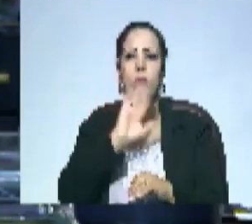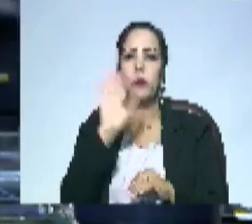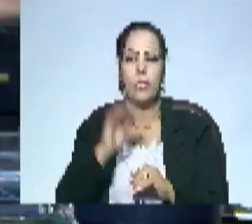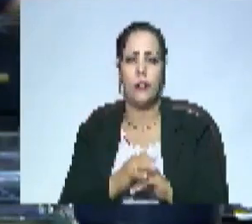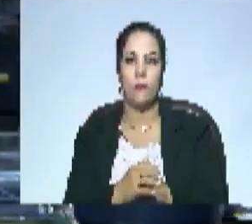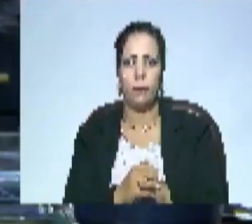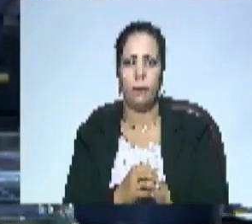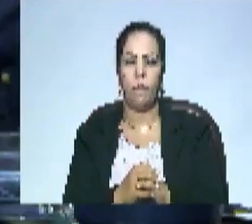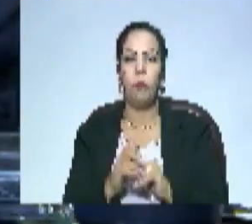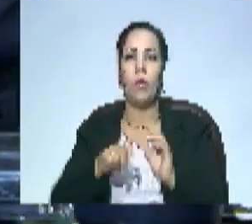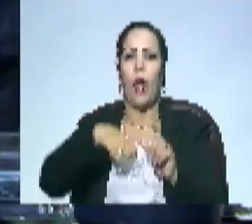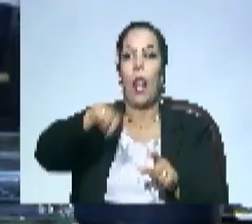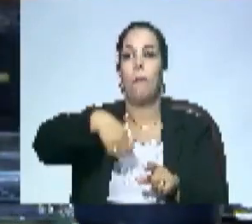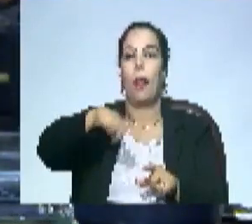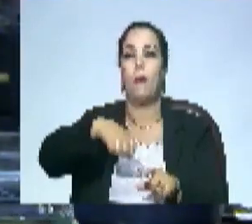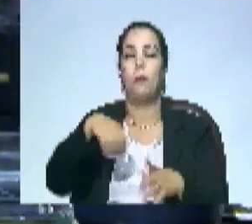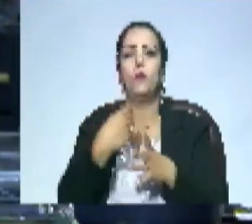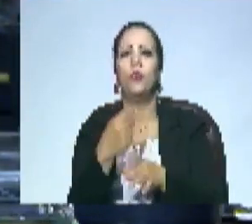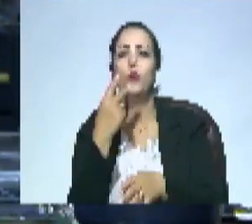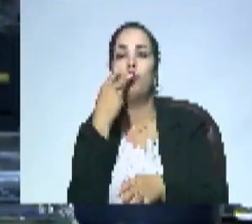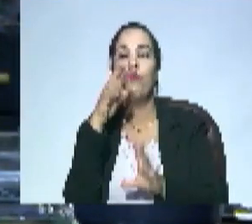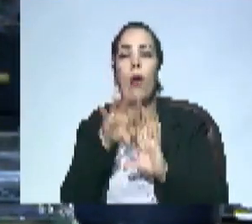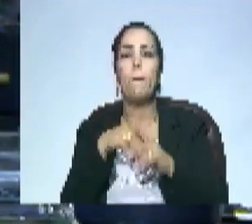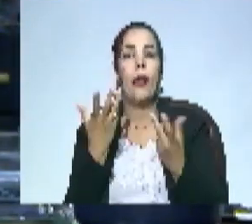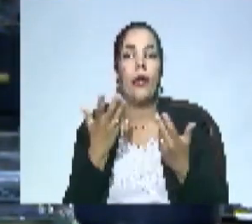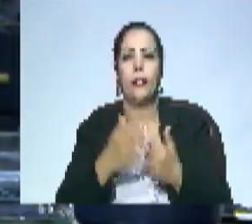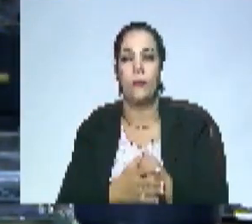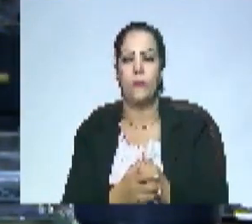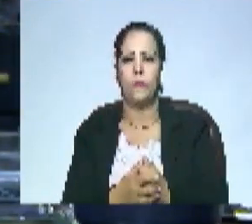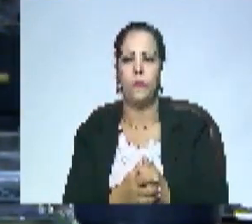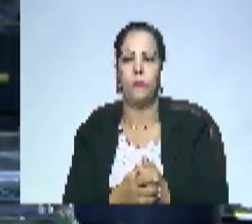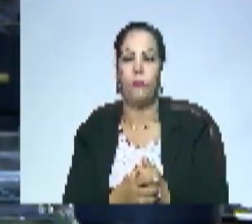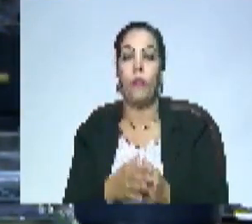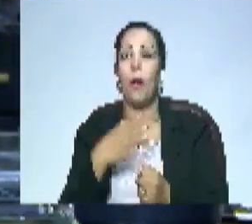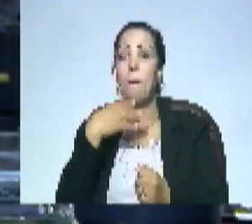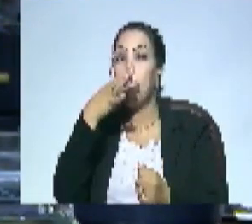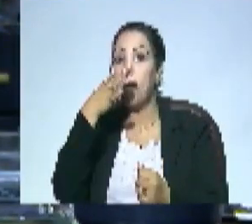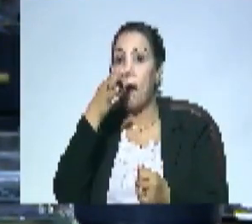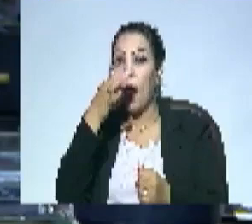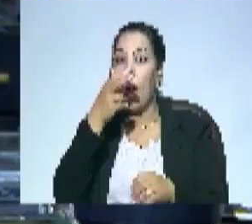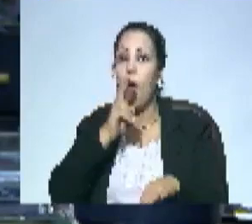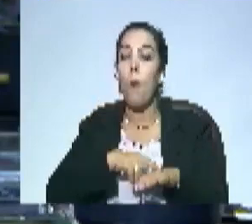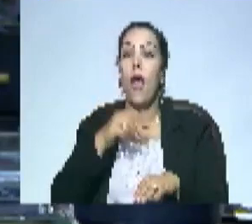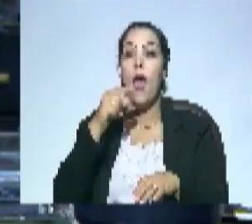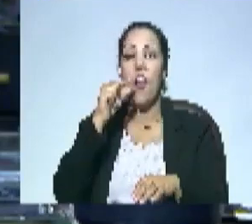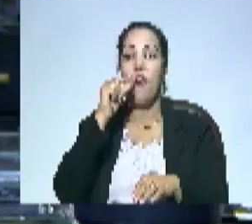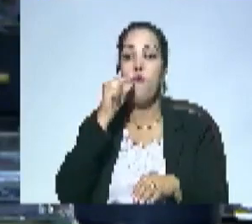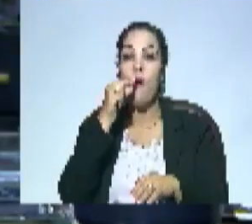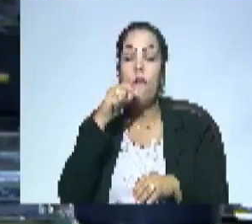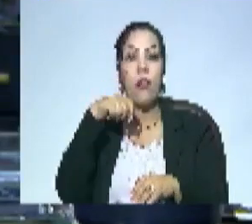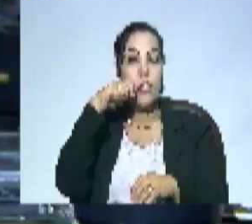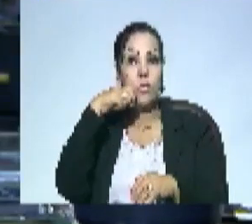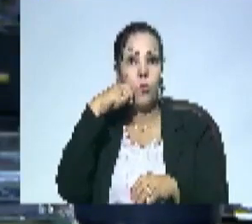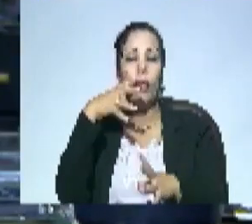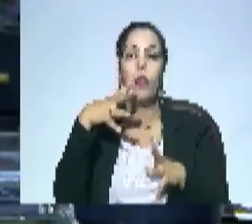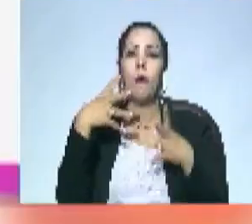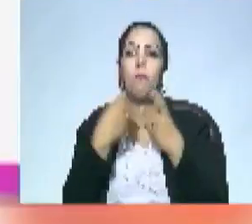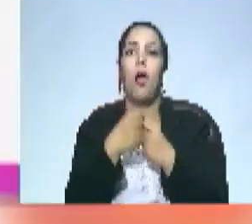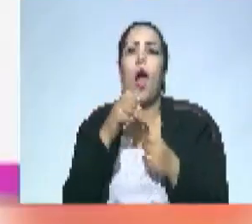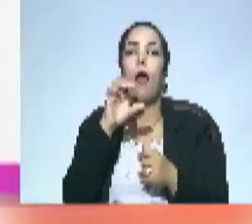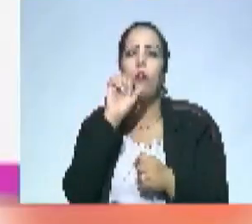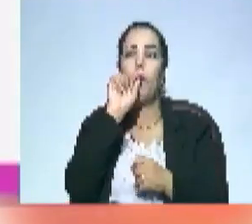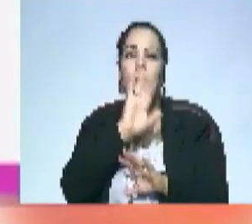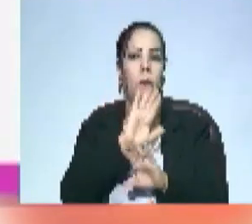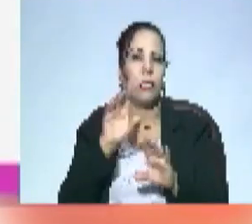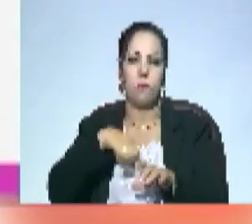وبعدين نقلبهم ونشوف هنمشي الدنيا ازاي تمام كده ملح وفلفل اسمر على صوص الطماطم بس صوص